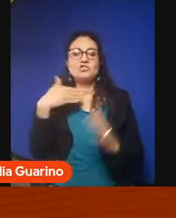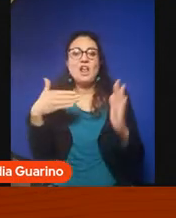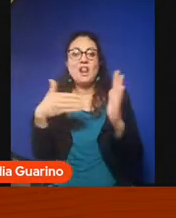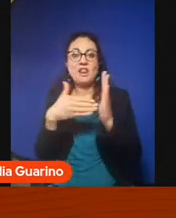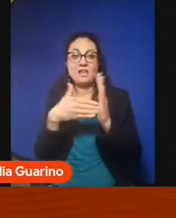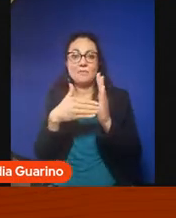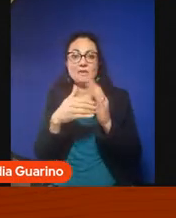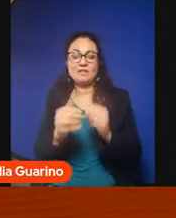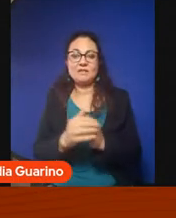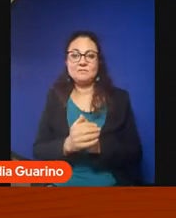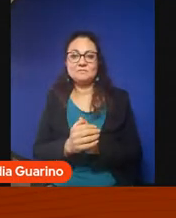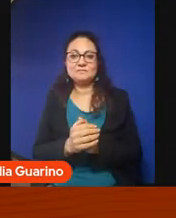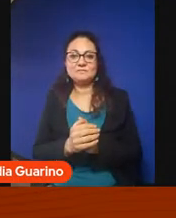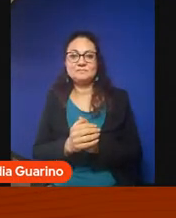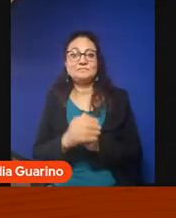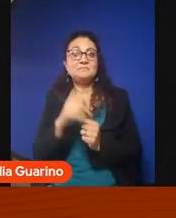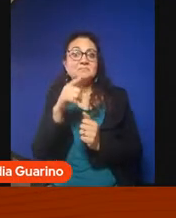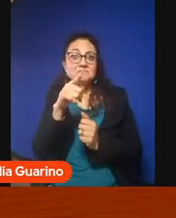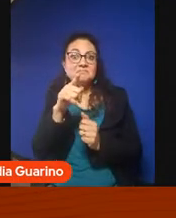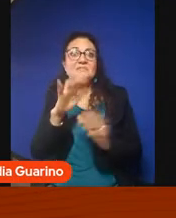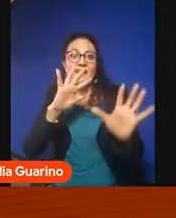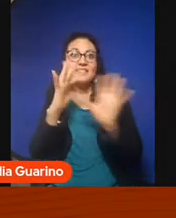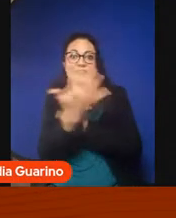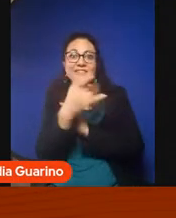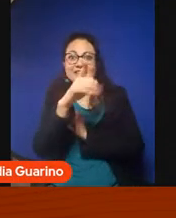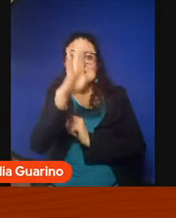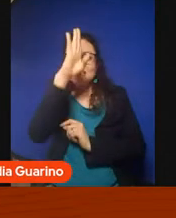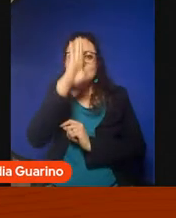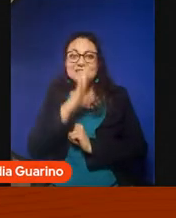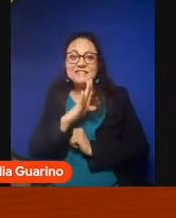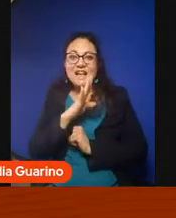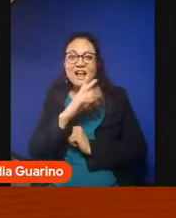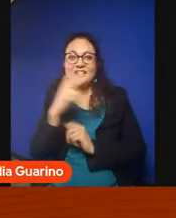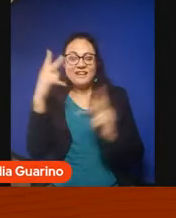Enrico, diventerai santo perché sei nel pieno di...